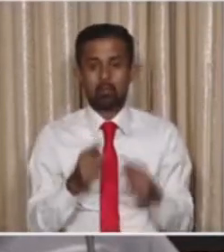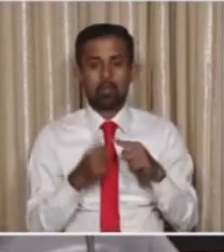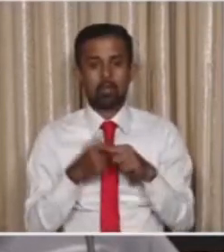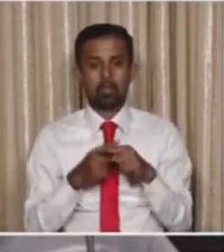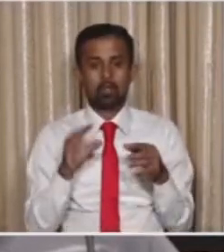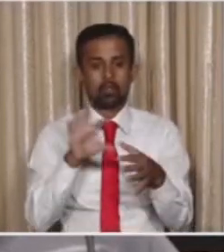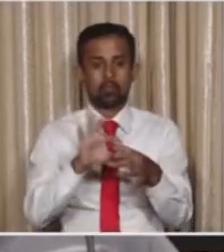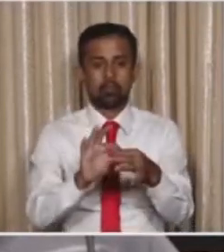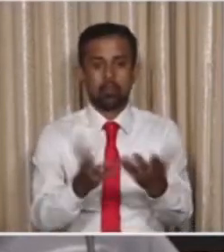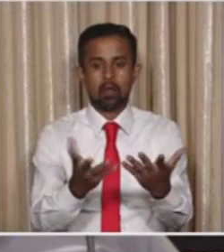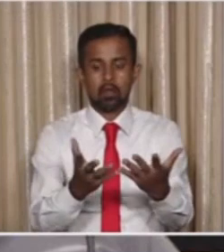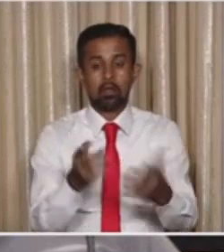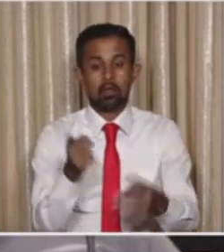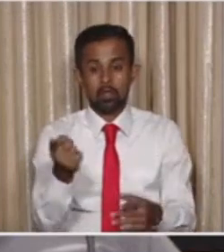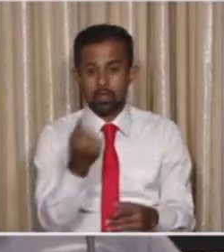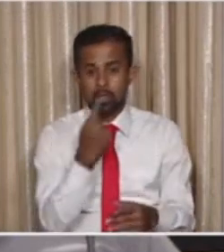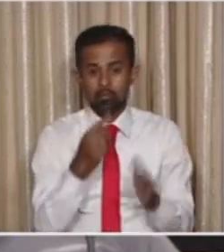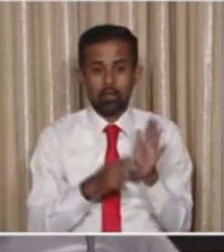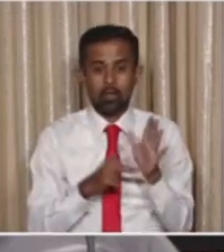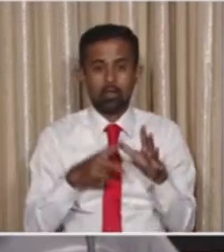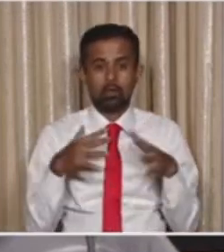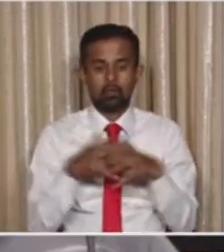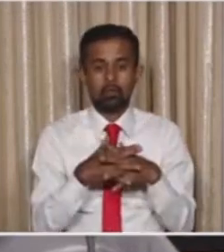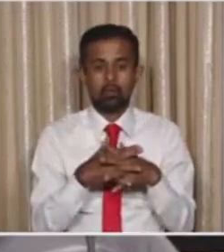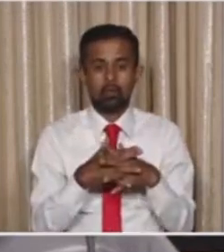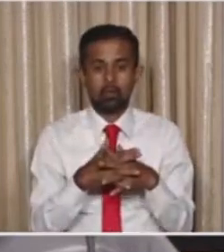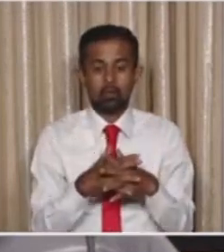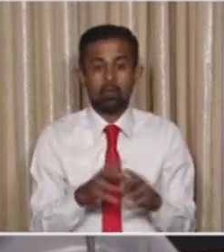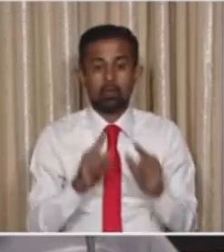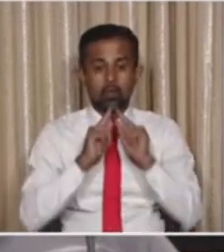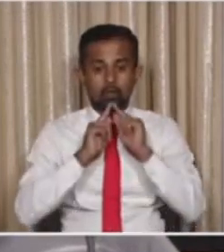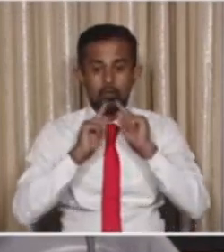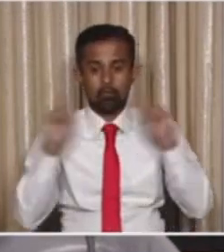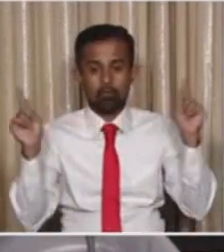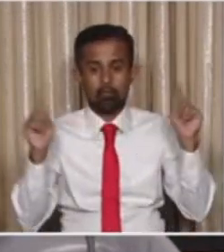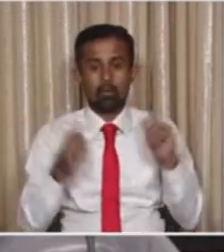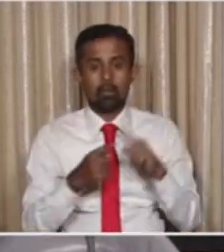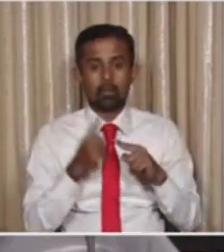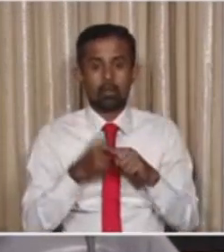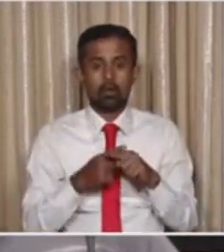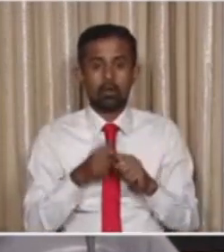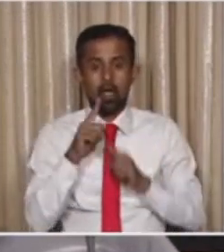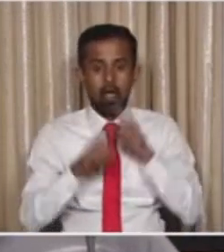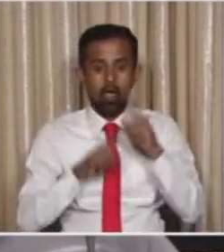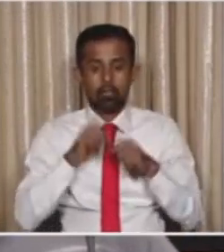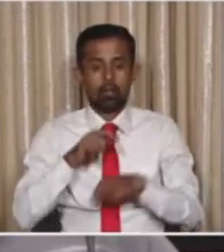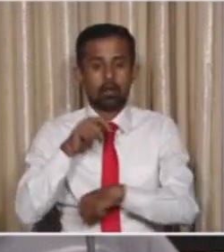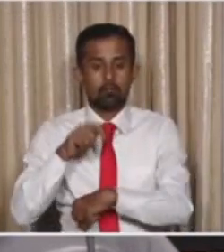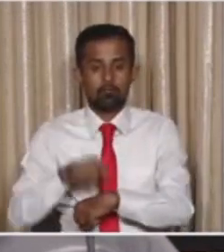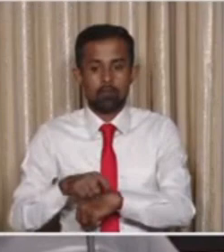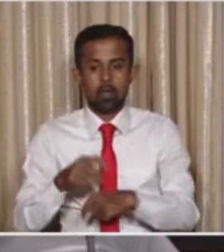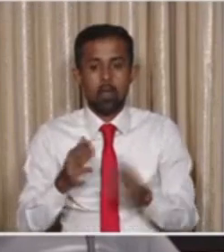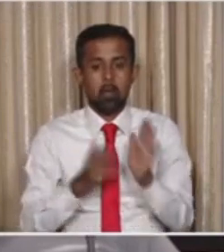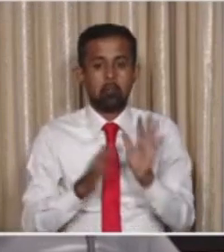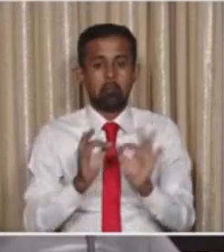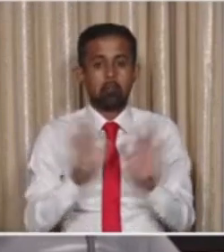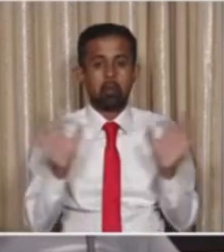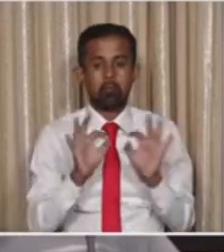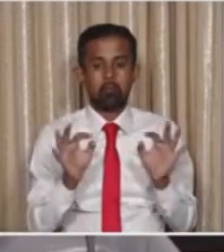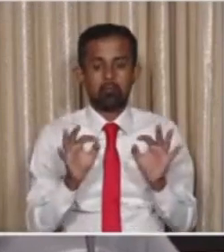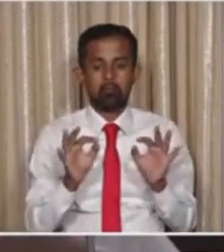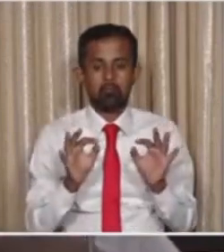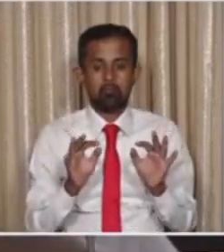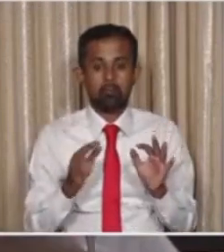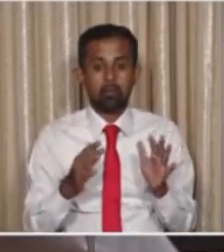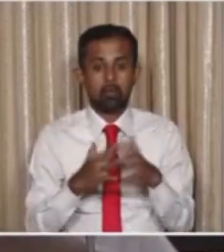නැහැ. එතුමා කතා කරේ නිව් ඩයමන්ඩ් ගැන. නෝ තවසනාවකට වගේ ප්‍රකාශ කළේ එක්ස්ප්‍රෙස් මල් ගැන කතා කරද්දී නිසා උගාක් මාධ්‍ය පව විශේෂම